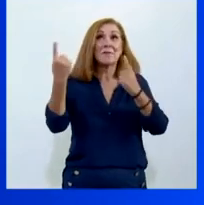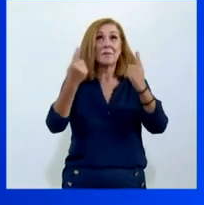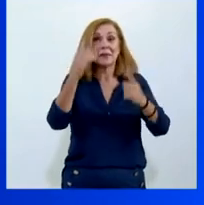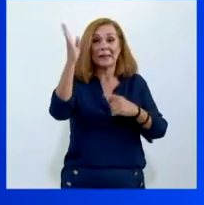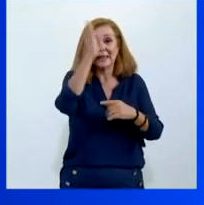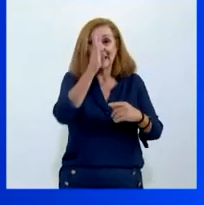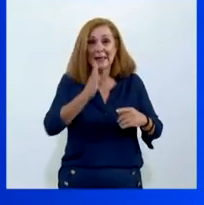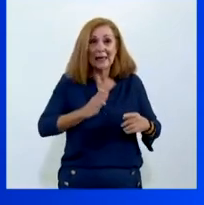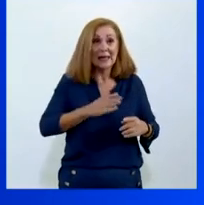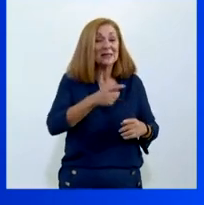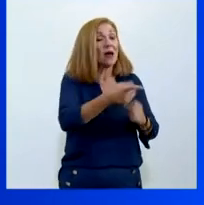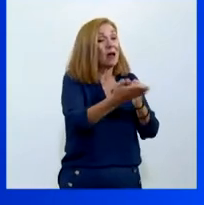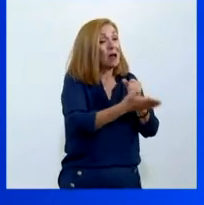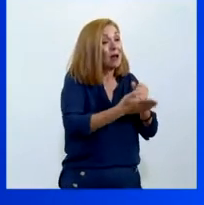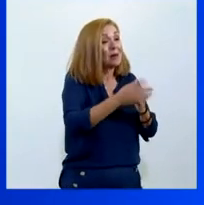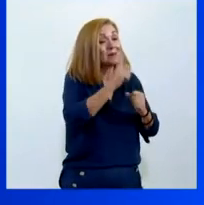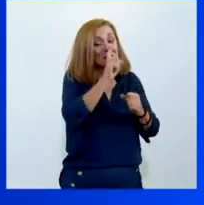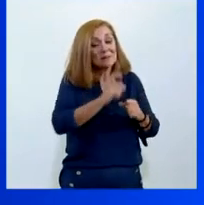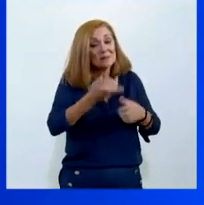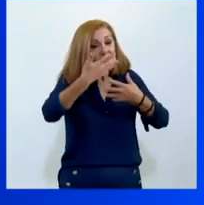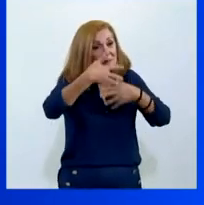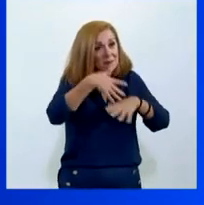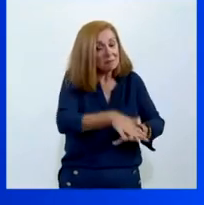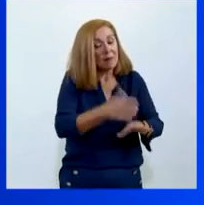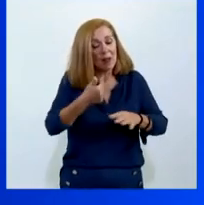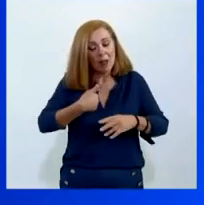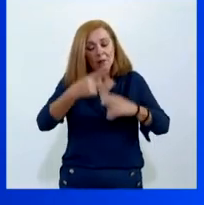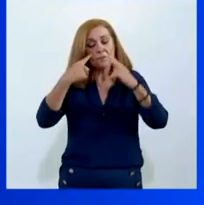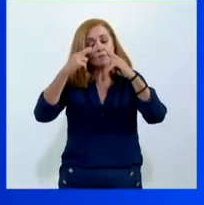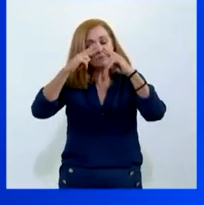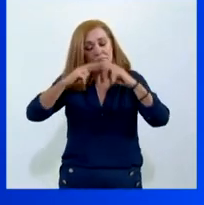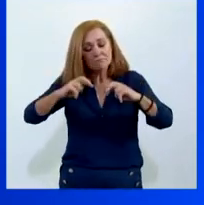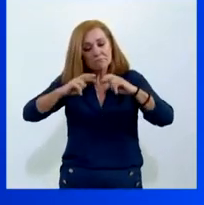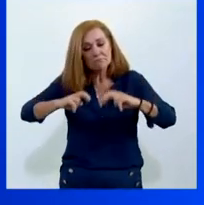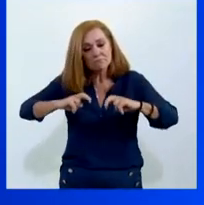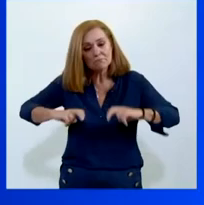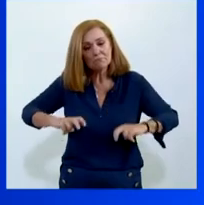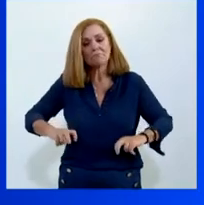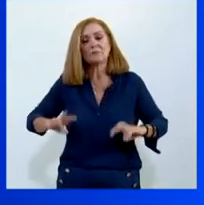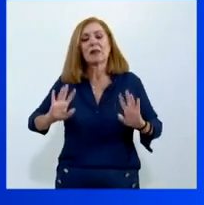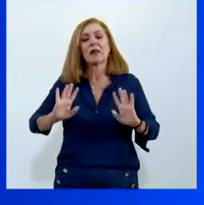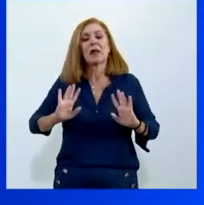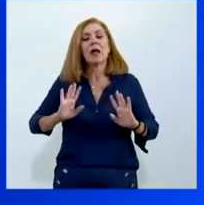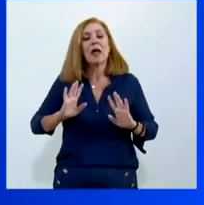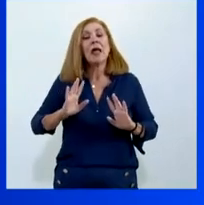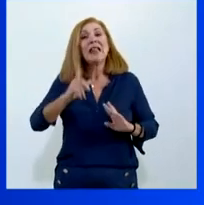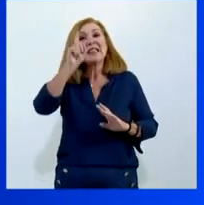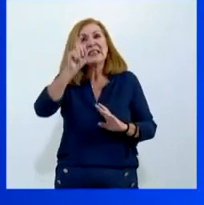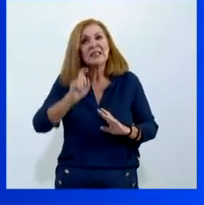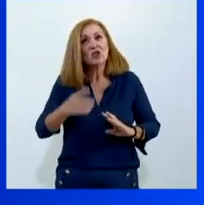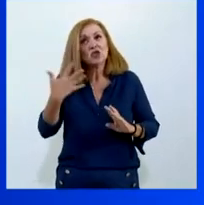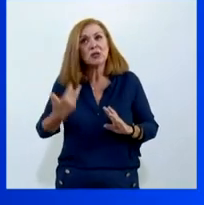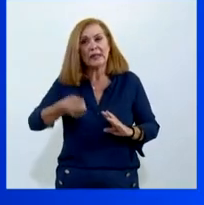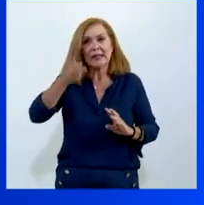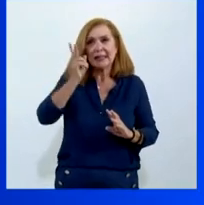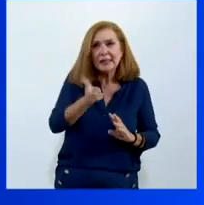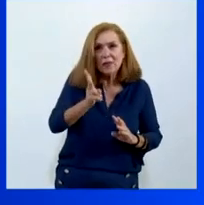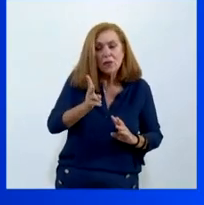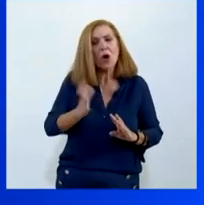μεγάλη πρόκληση, η οποία θα μελετηθεί από αυτή την κυβέρνηση. Μπορεί να δημιουργήσει απειλές, αλλά μπορεί να δημιουργήσει ταυτόχρονα